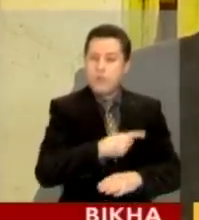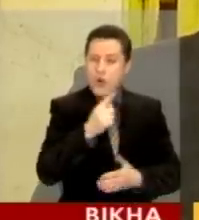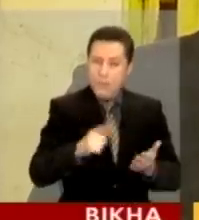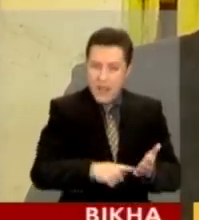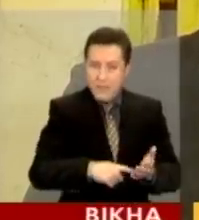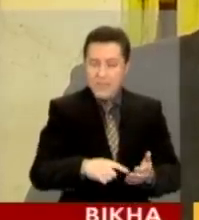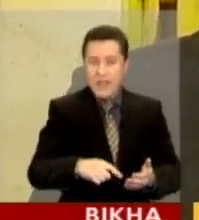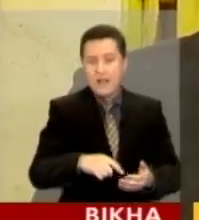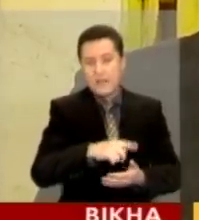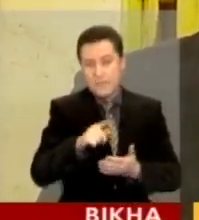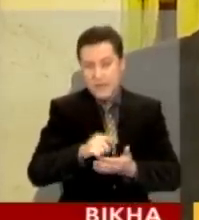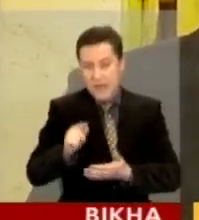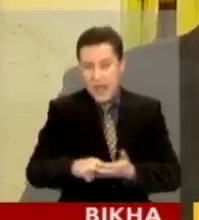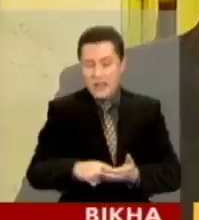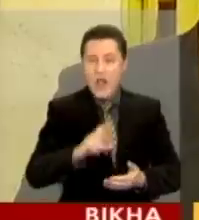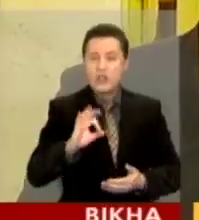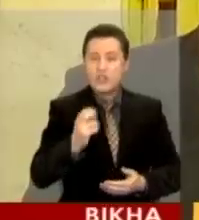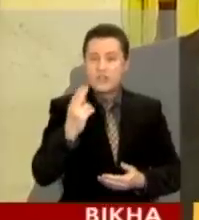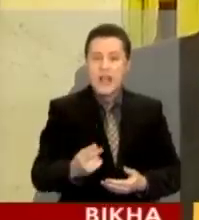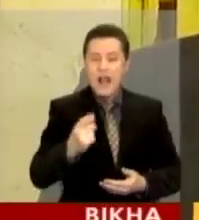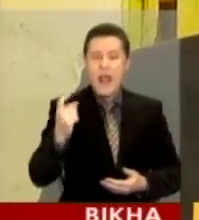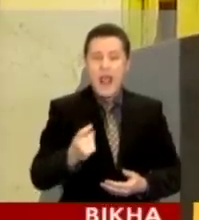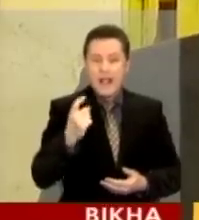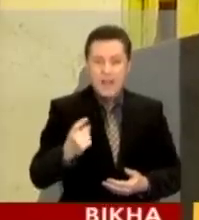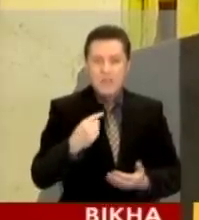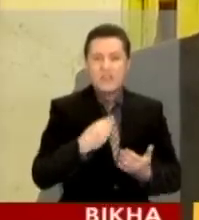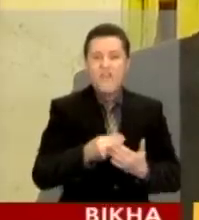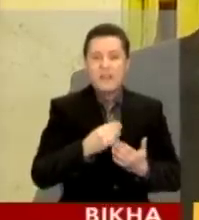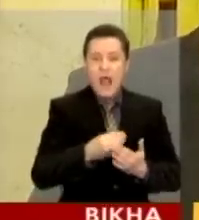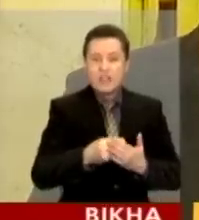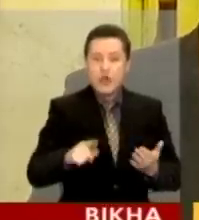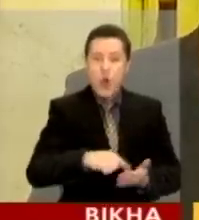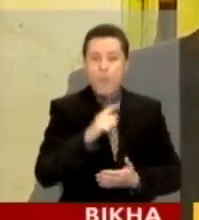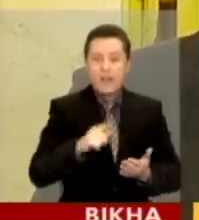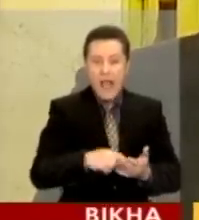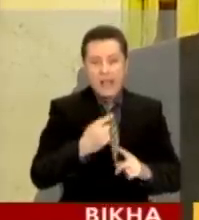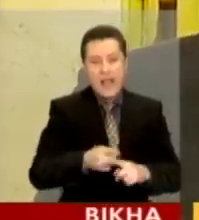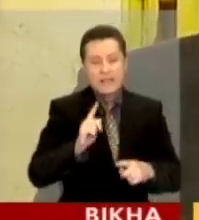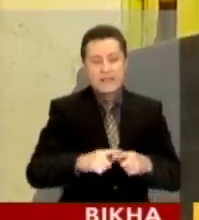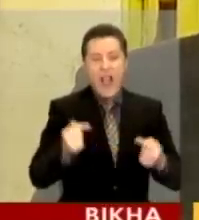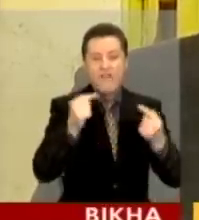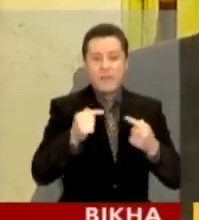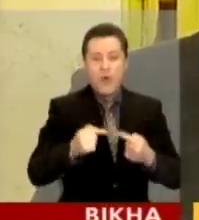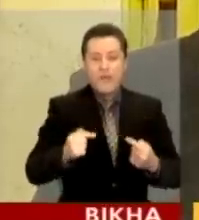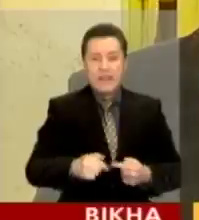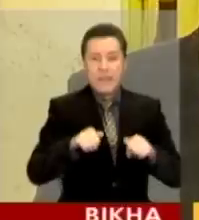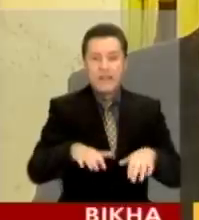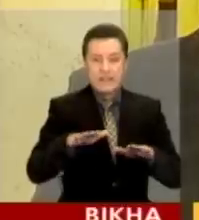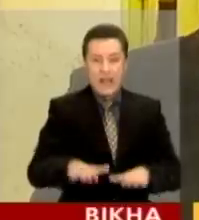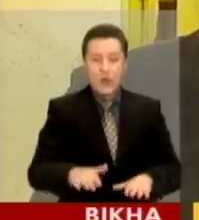першу чергу вони стосуються соціально-економічного фінансового питання це відповідні постанови